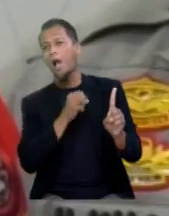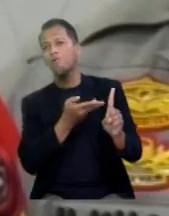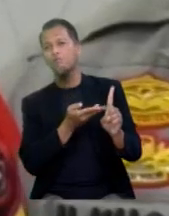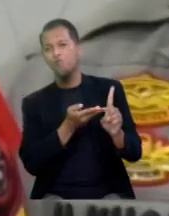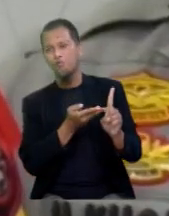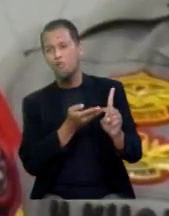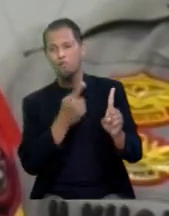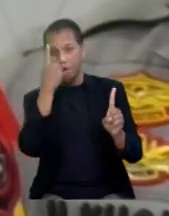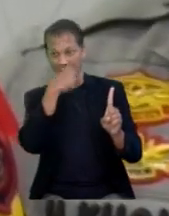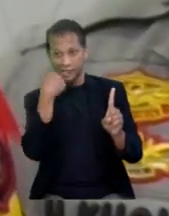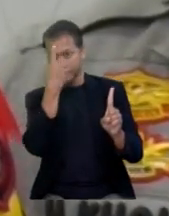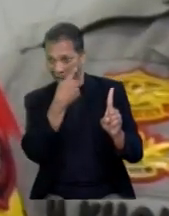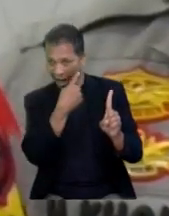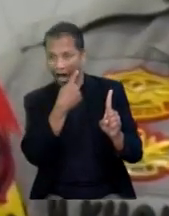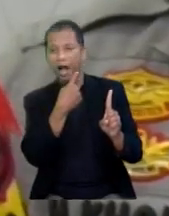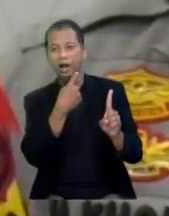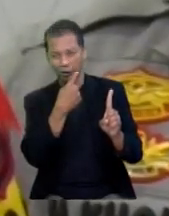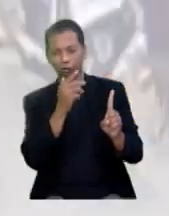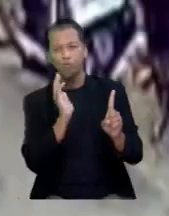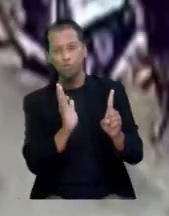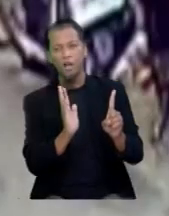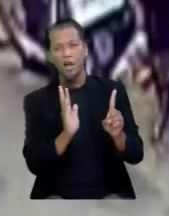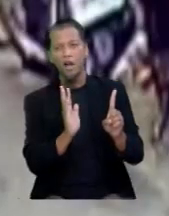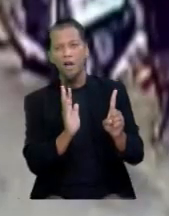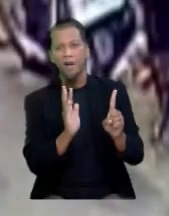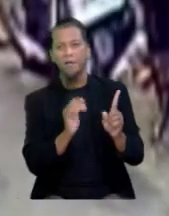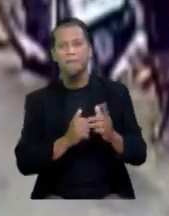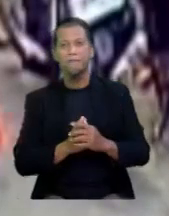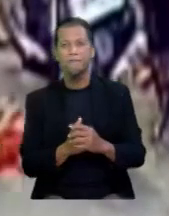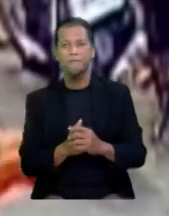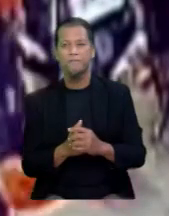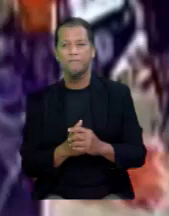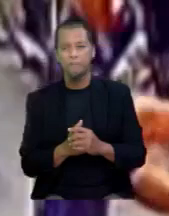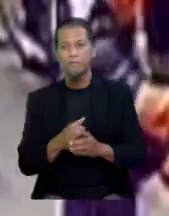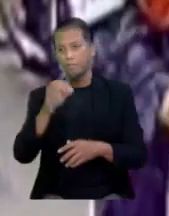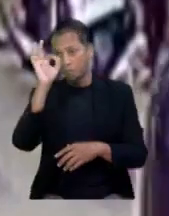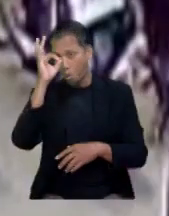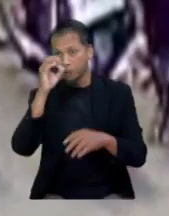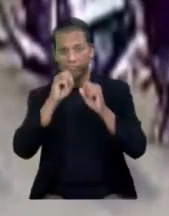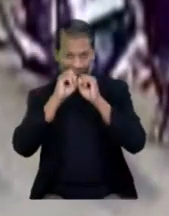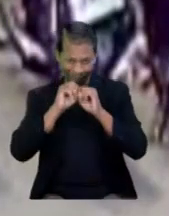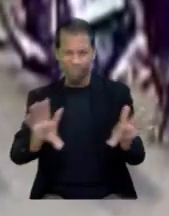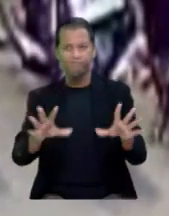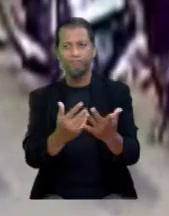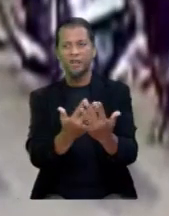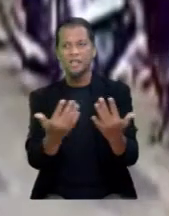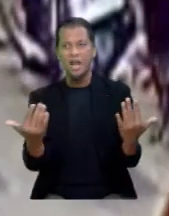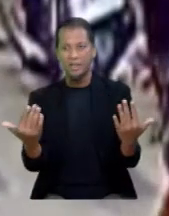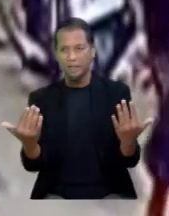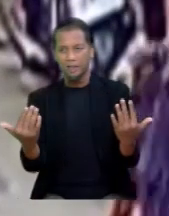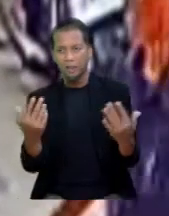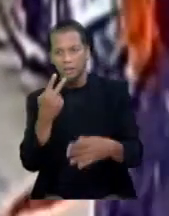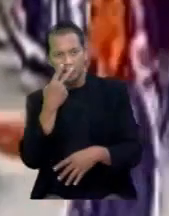yang memang menggunakan gerobak tersebut. Pihak kepolisian mengimbau kepada masyarakat yang melihat keberadaan